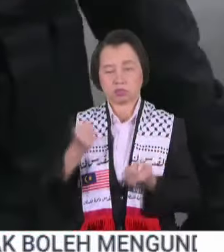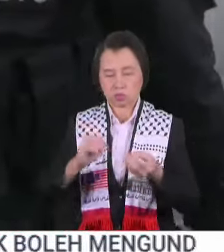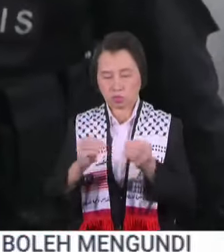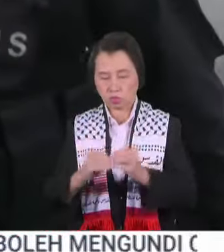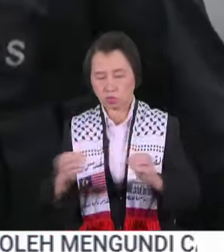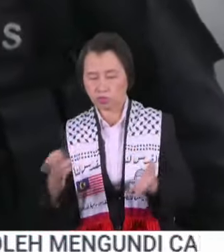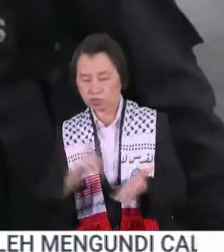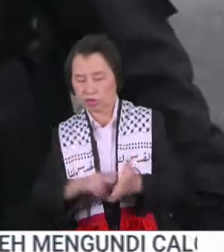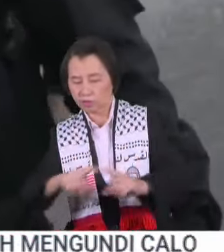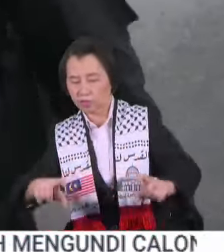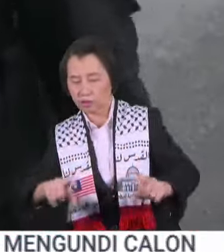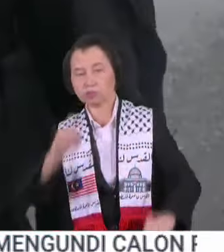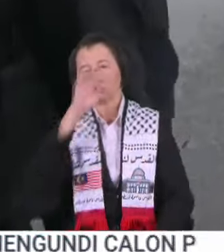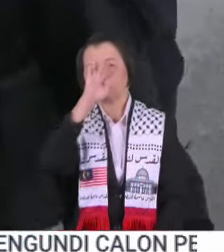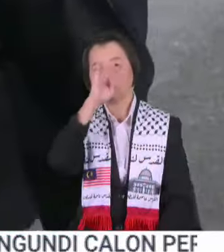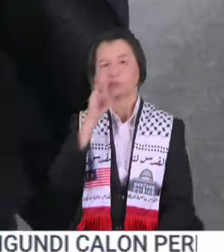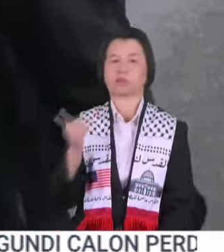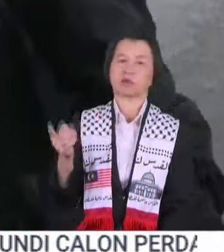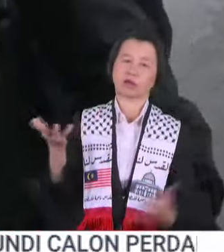nombor pendaftaran palsu.